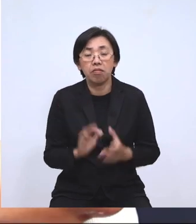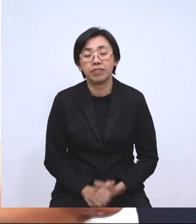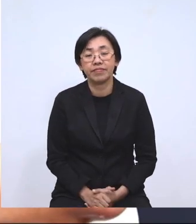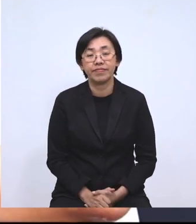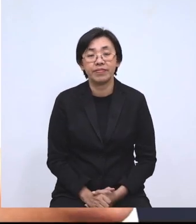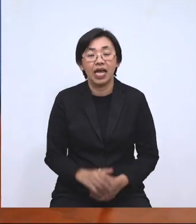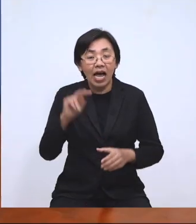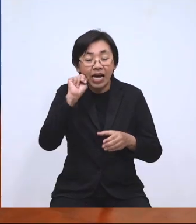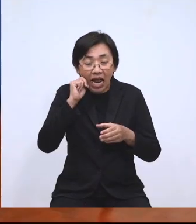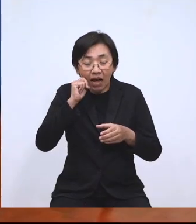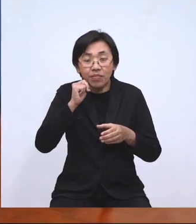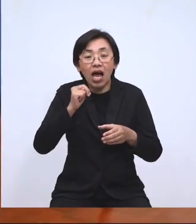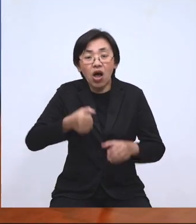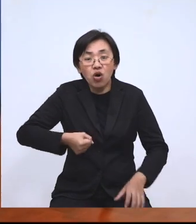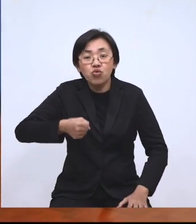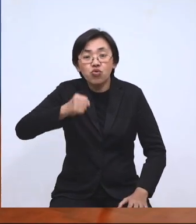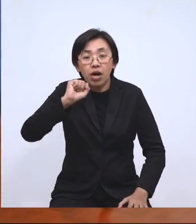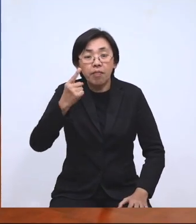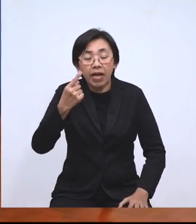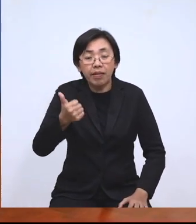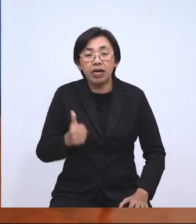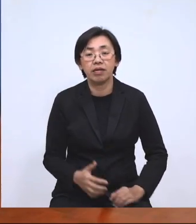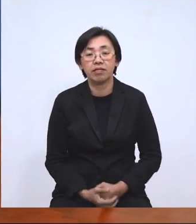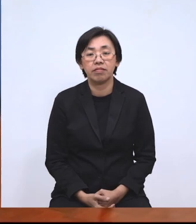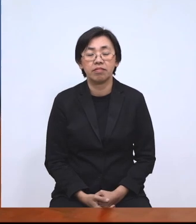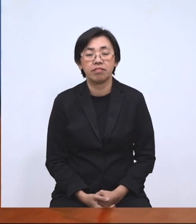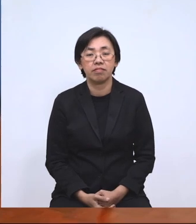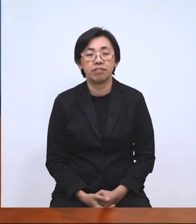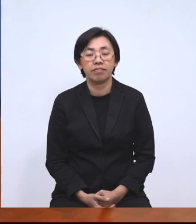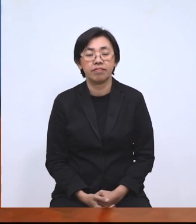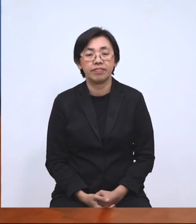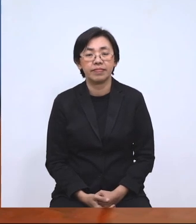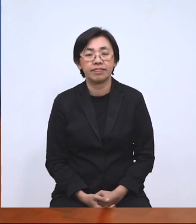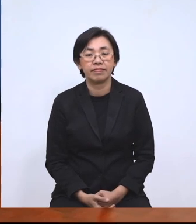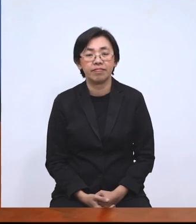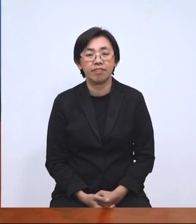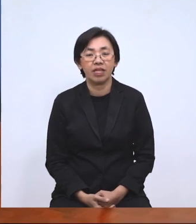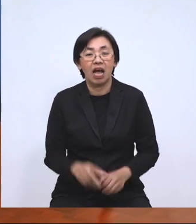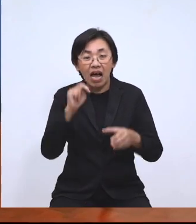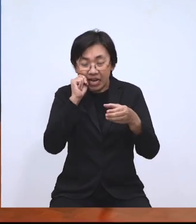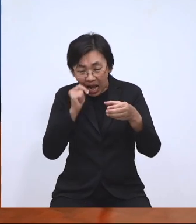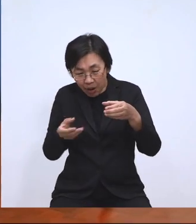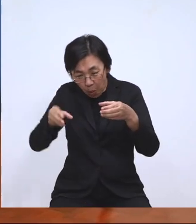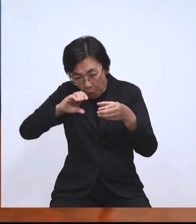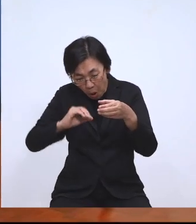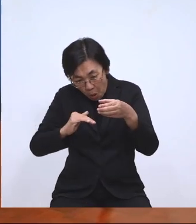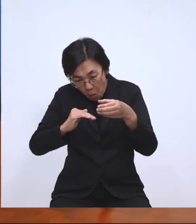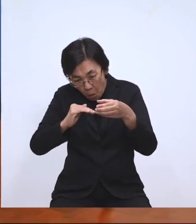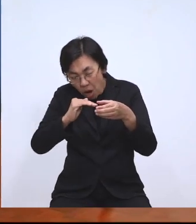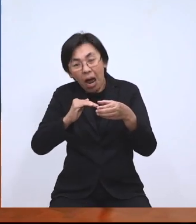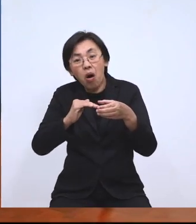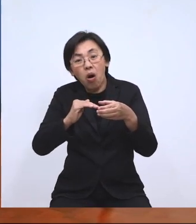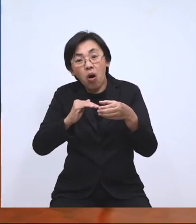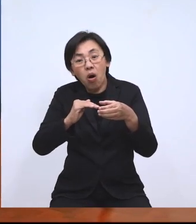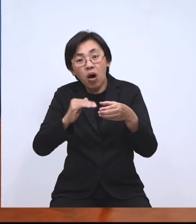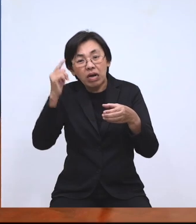อสอยากโชว์การดื่มน้ำอีกรอบไหมครับแบบที่ขวานไม่พูดอะไรเลย ใครก็ไม ่แล้วมันเยอะไปไหมค่ะเยอะไปไหมครับออกหน่อยน